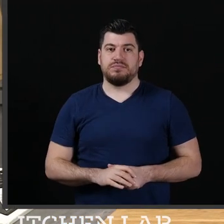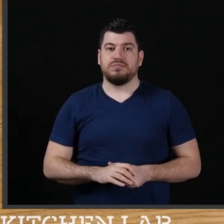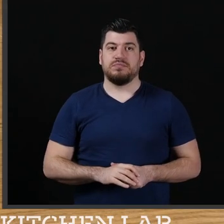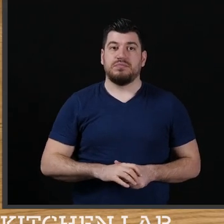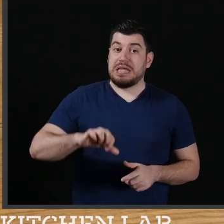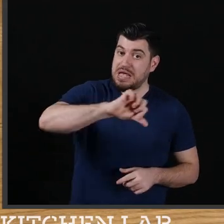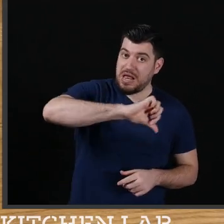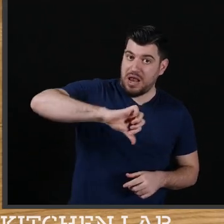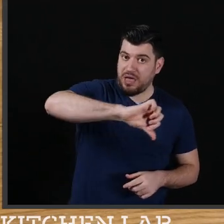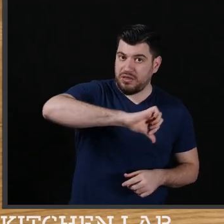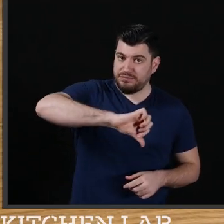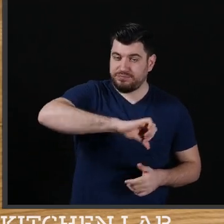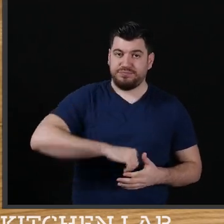μας,